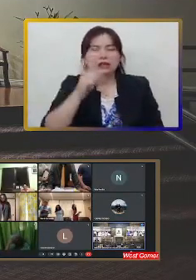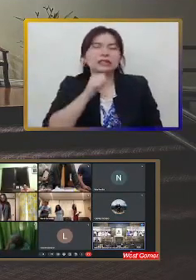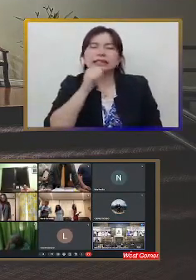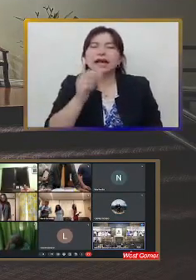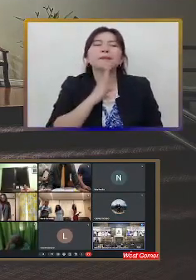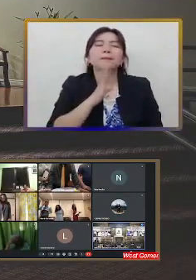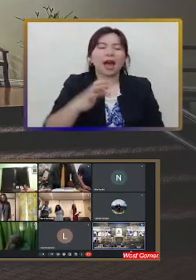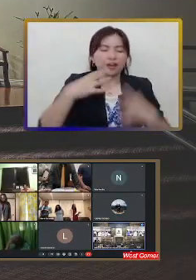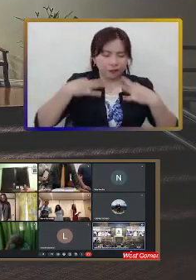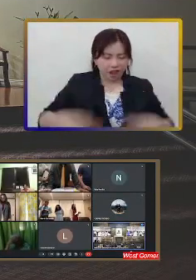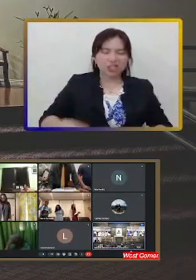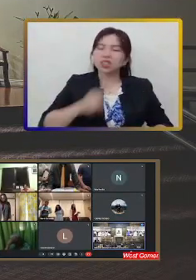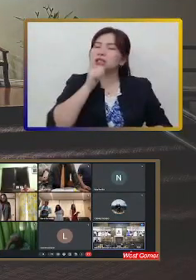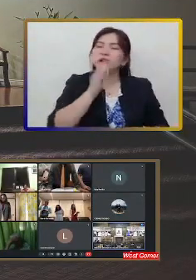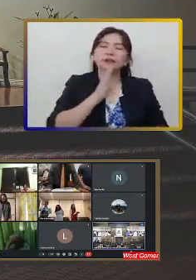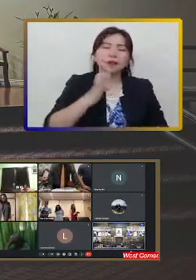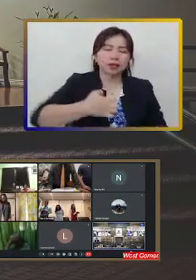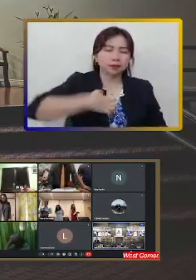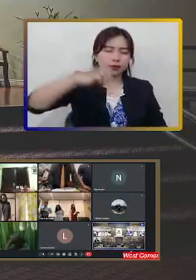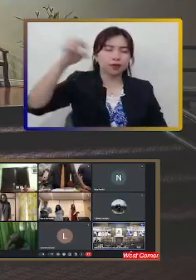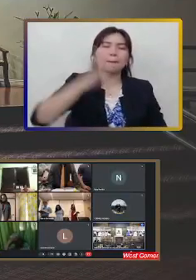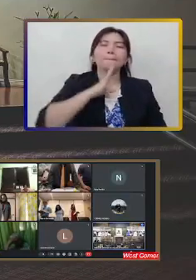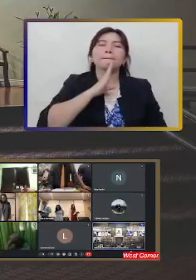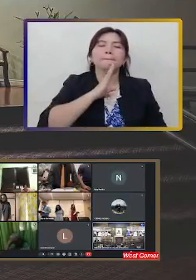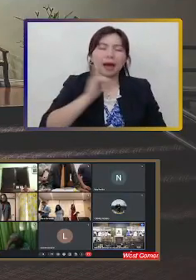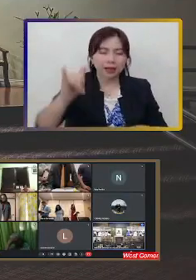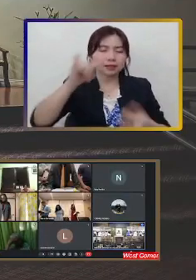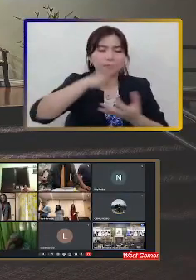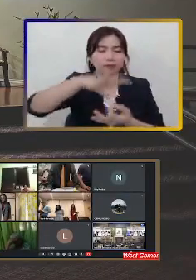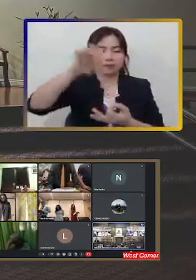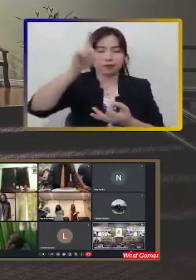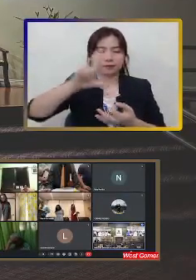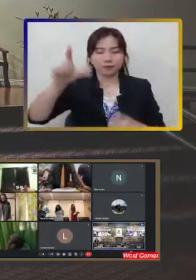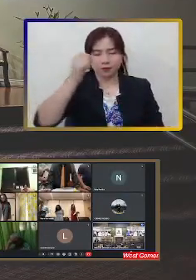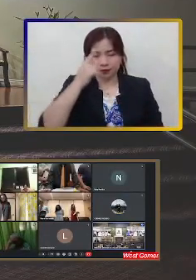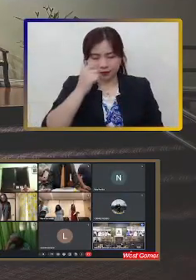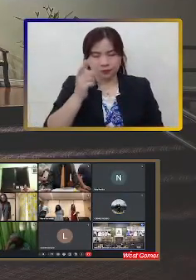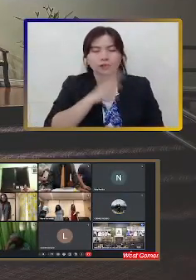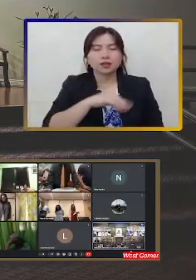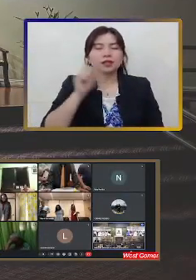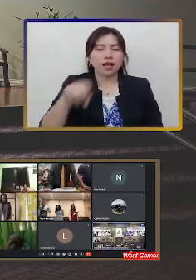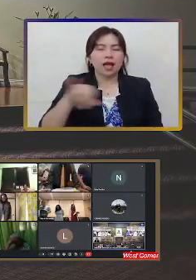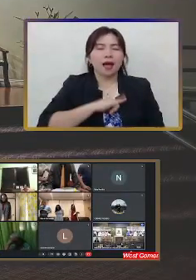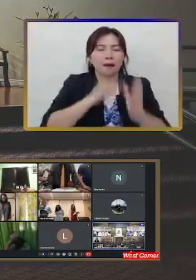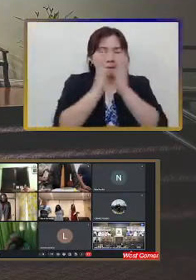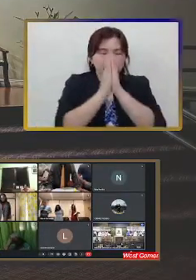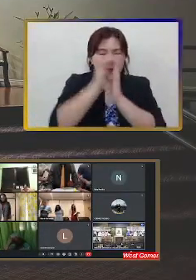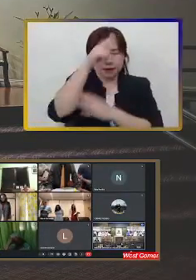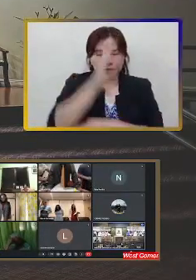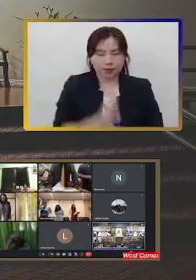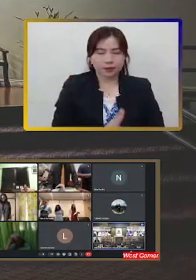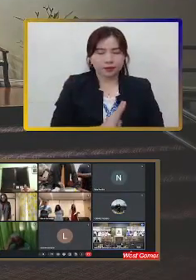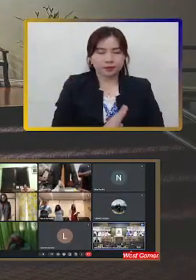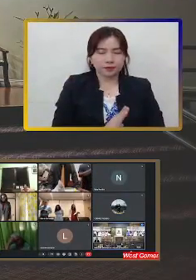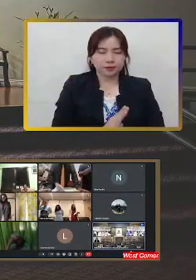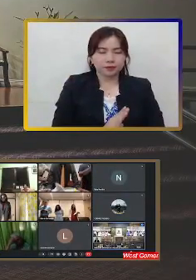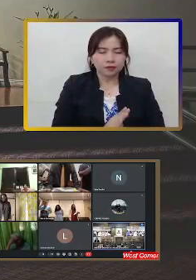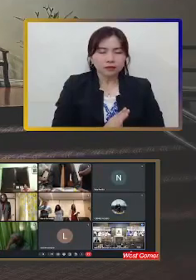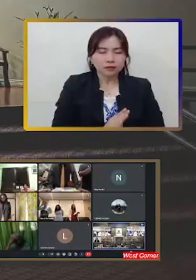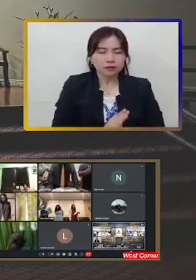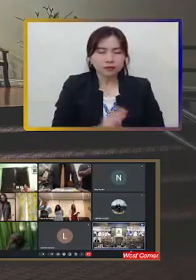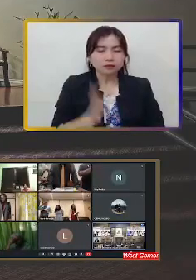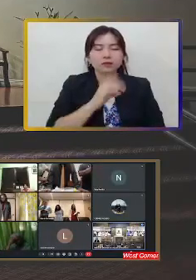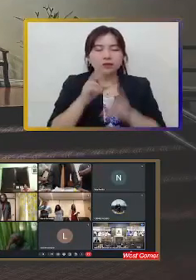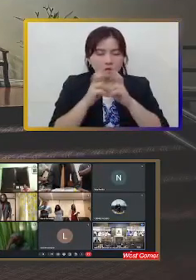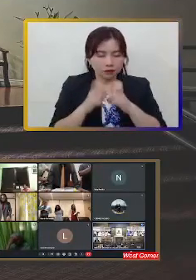Oh God not emotionally but spiritually Oh God and inihilig ko rin po Panginoon As I pray to you ah Kahapon Panginoon and even